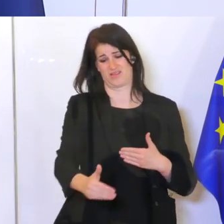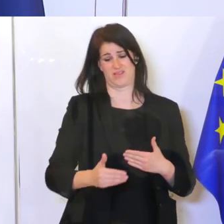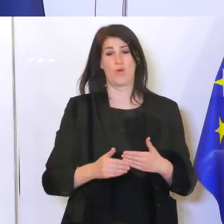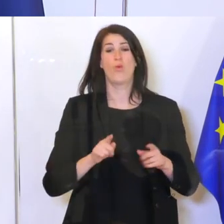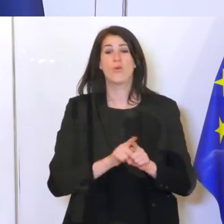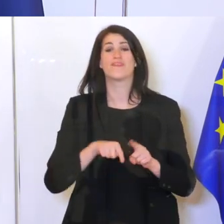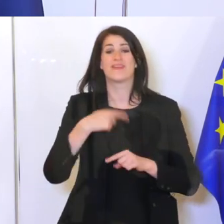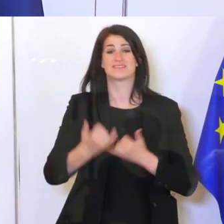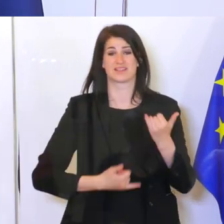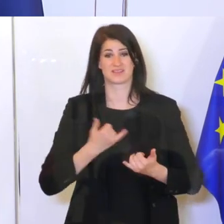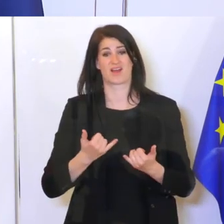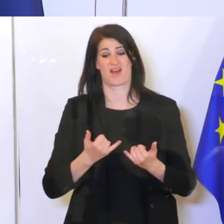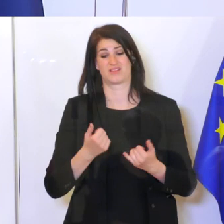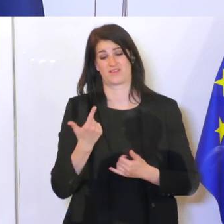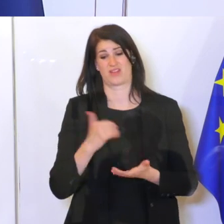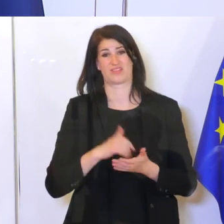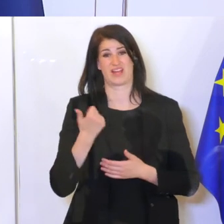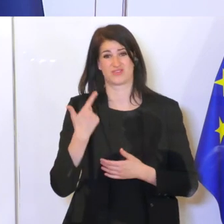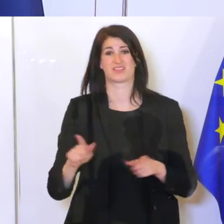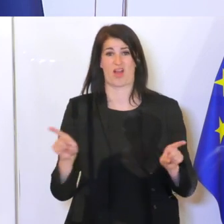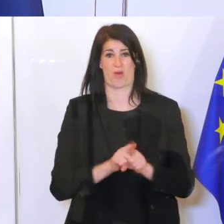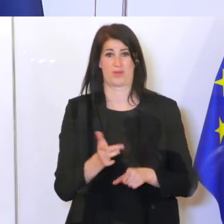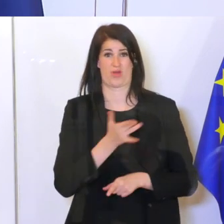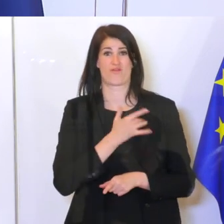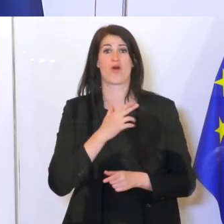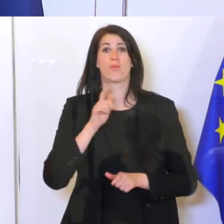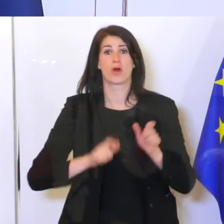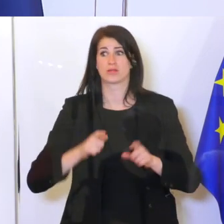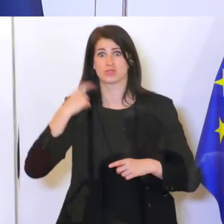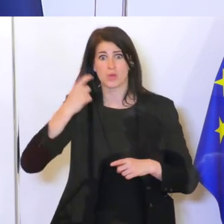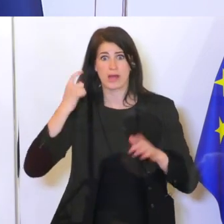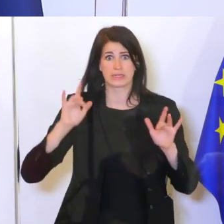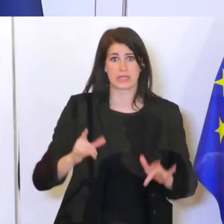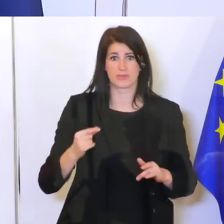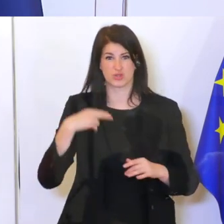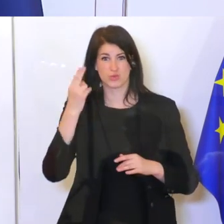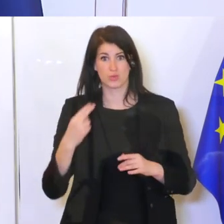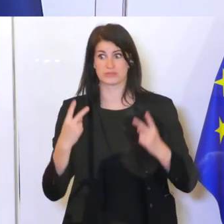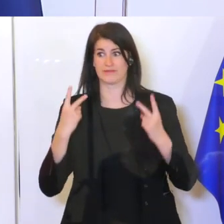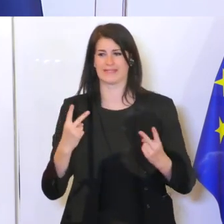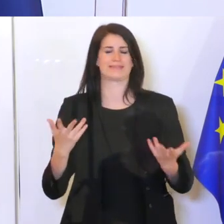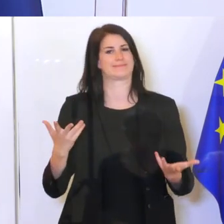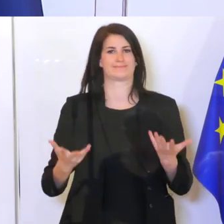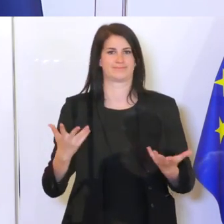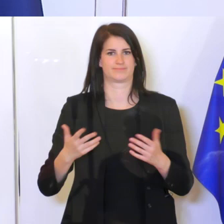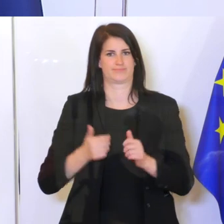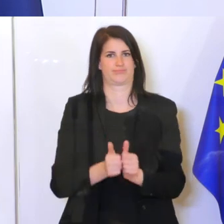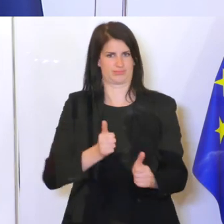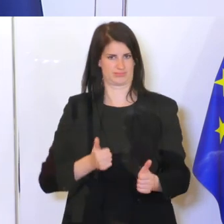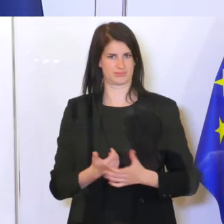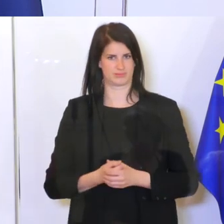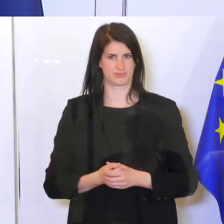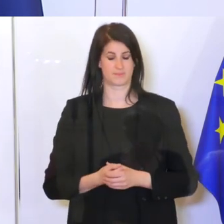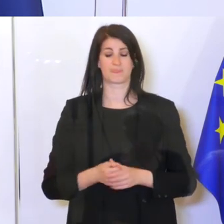weil alle Leute haben jetzt andere Sorgen als Kunstkäufe. Ich habe mich mit einer tollen